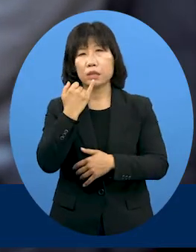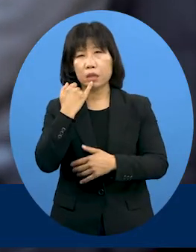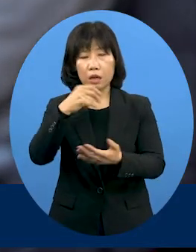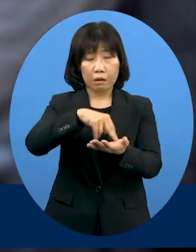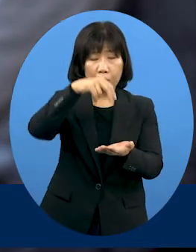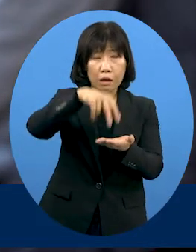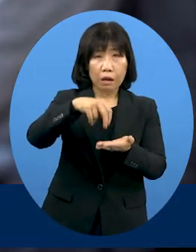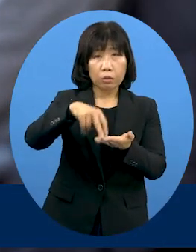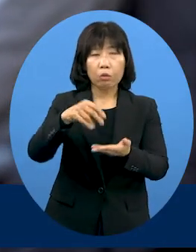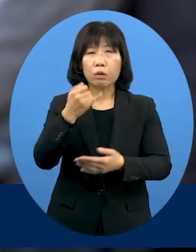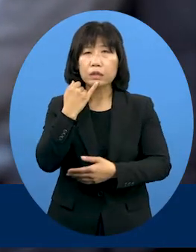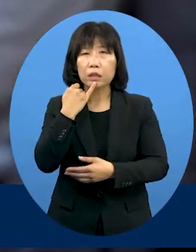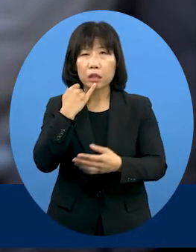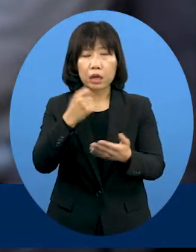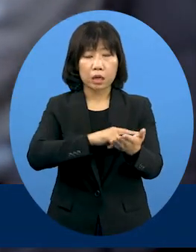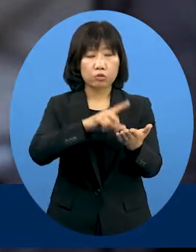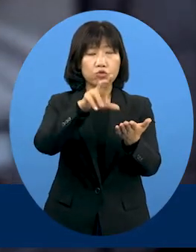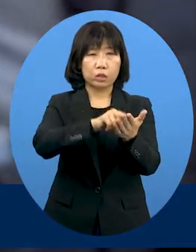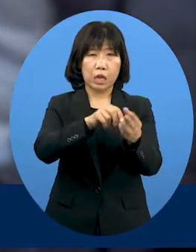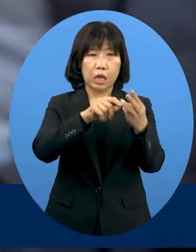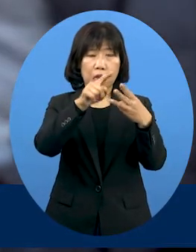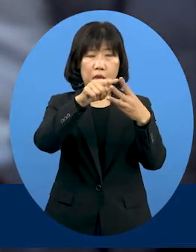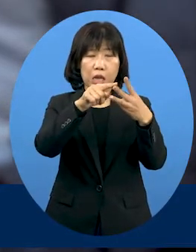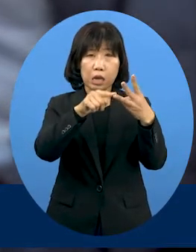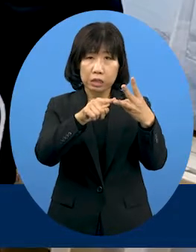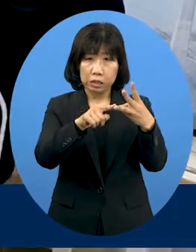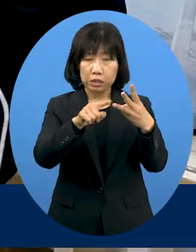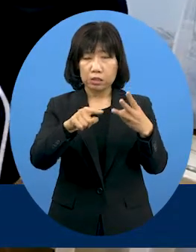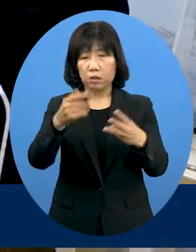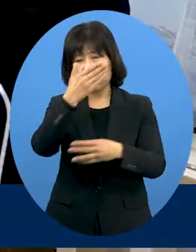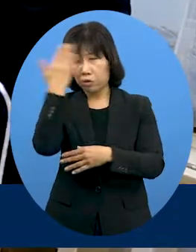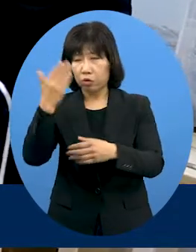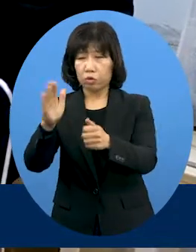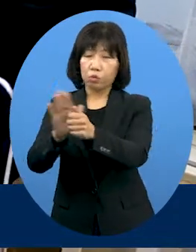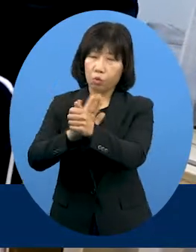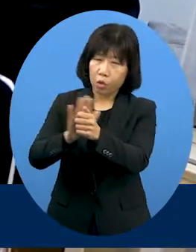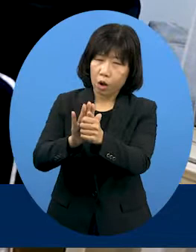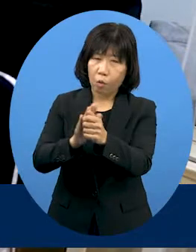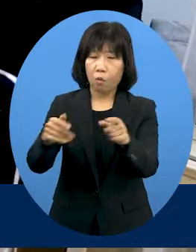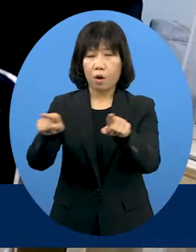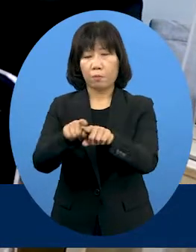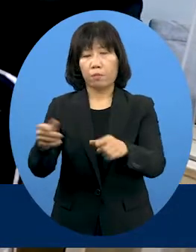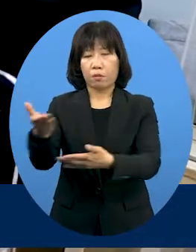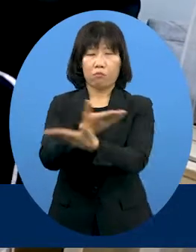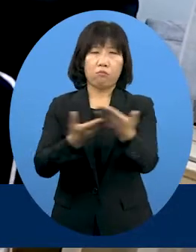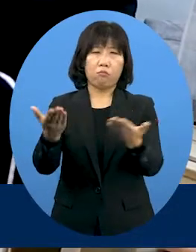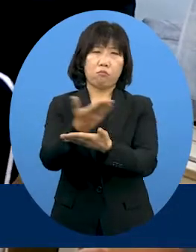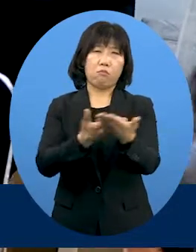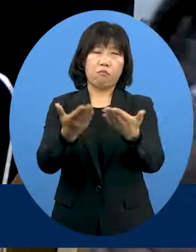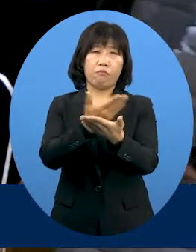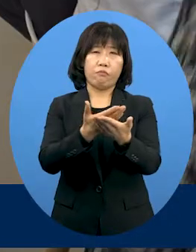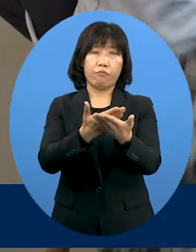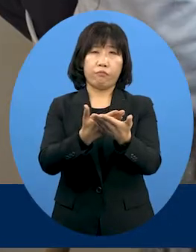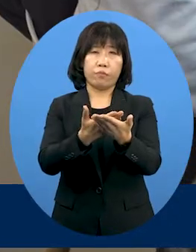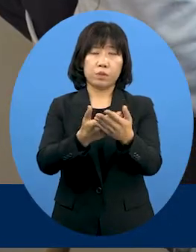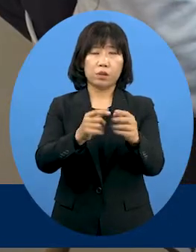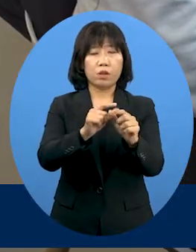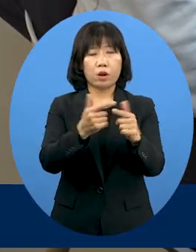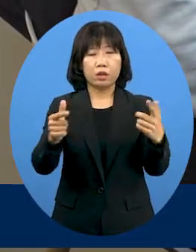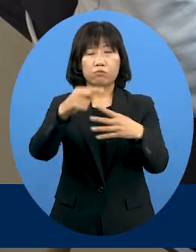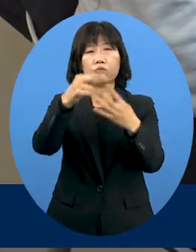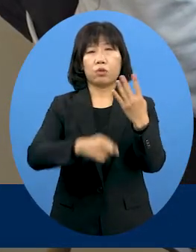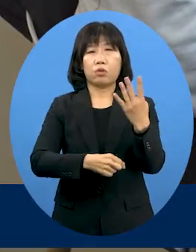괜찮아 힘 뛰어도 괜찮아 등 세 가지 주제로 청년들을 위로하고 함께 즐길 수 있는 문화를 공유하기 위한